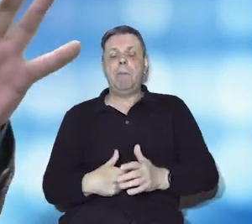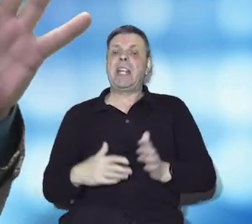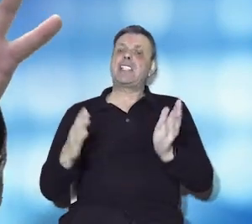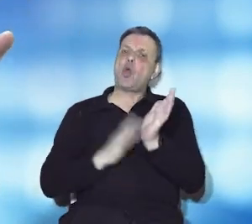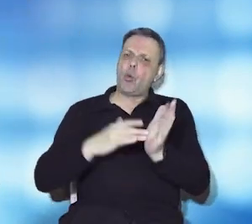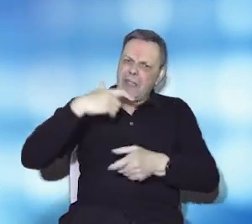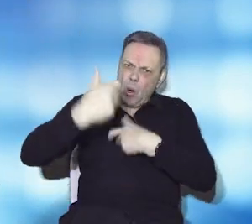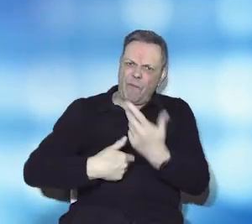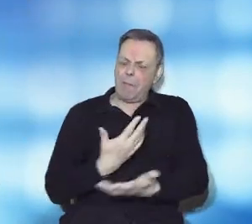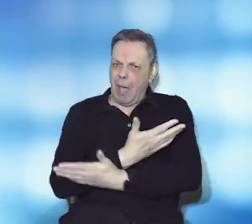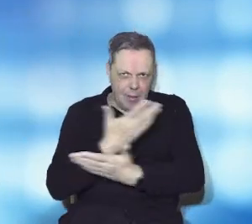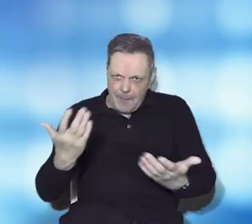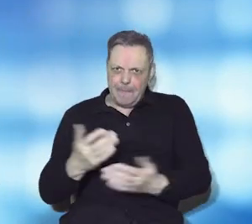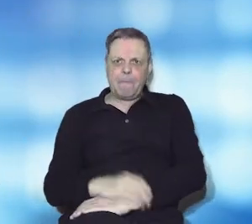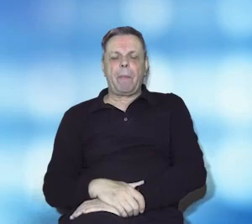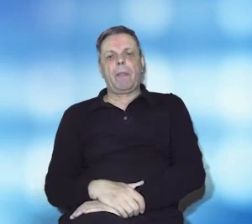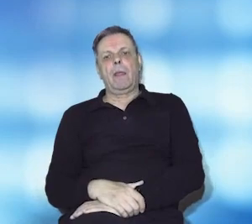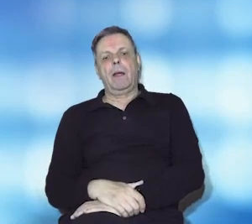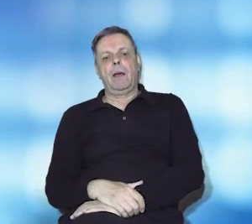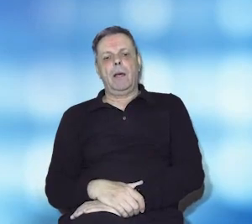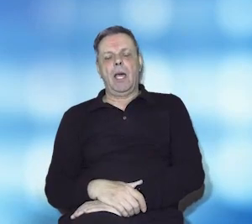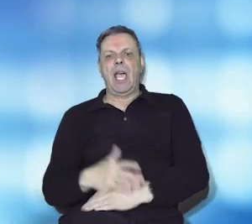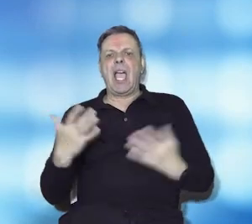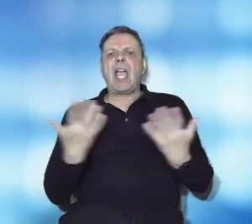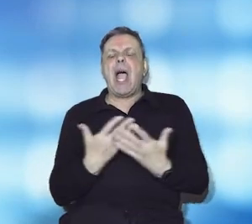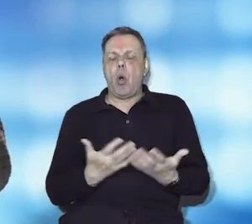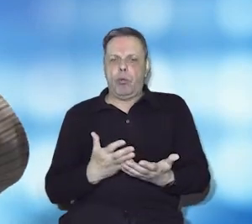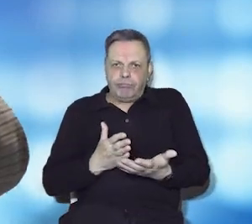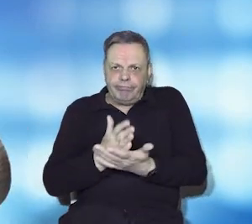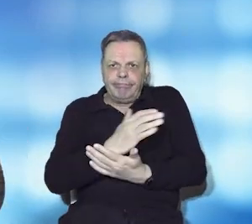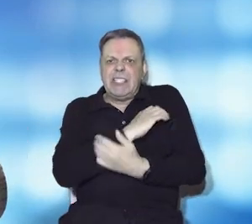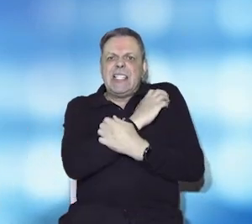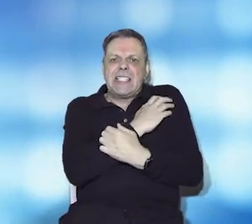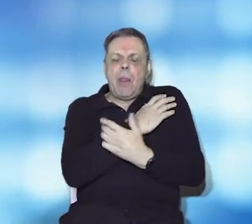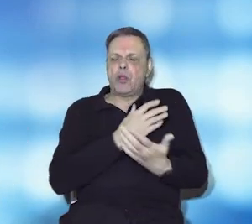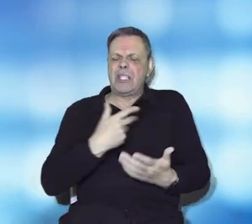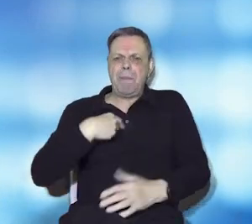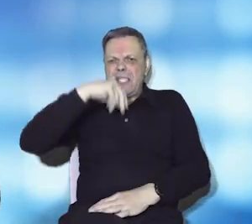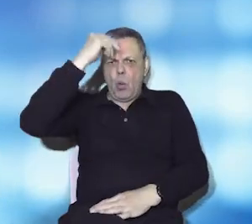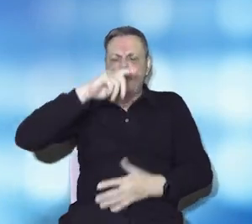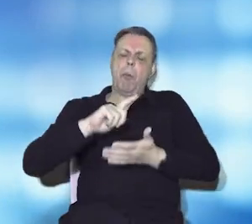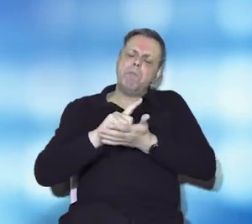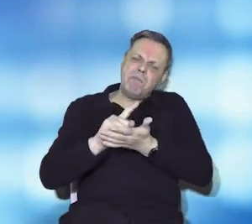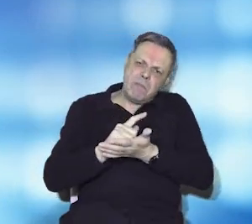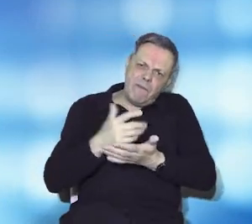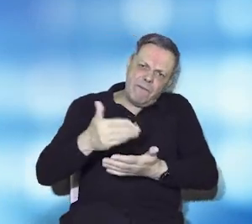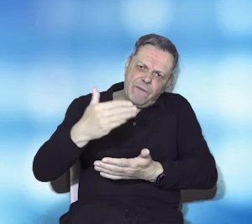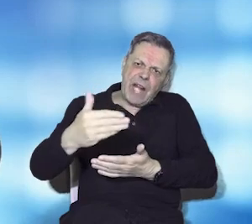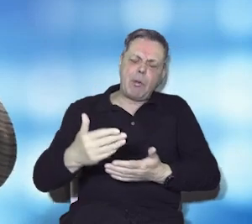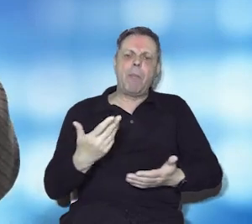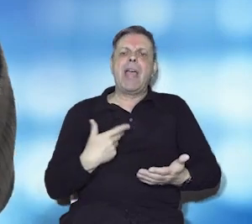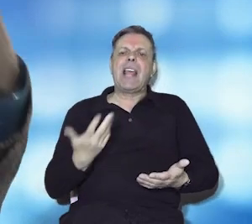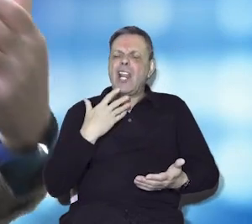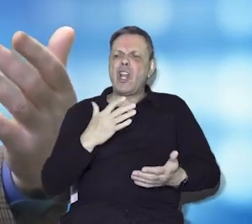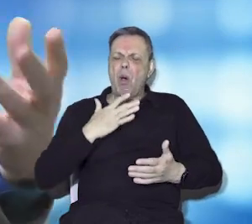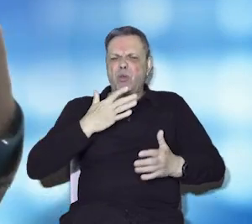dokumentarca nekog i tako dalje. Kako se nositi? učimo se vremenom. Da li ćemo